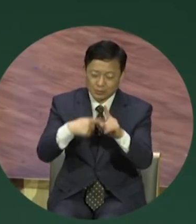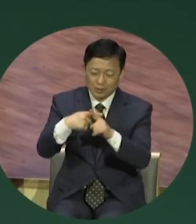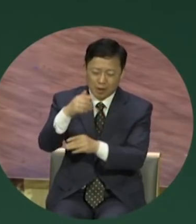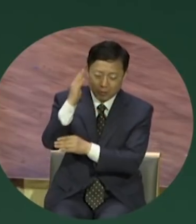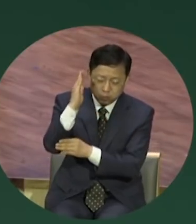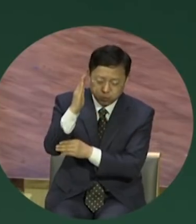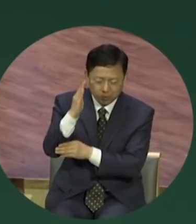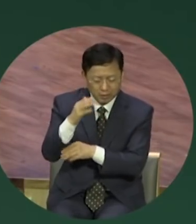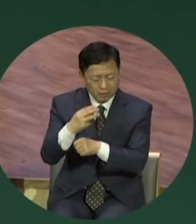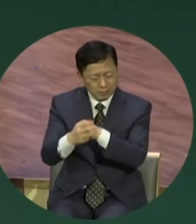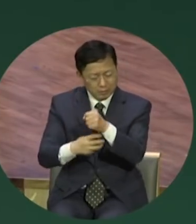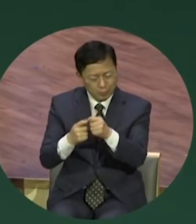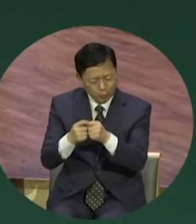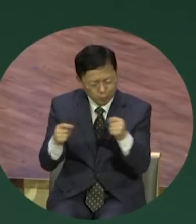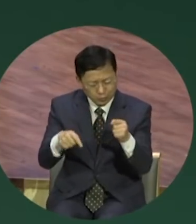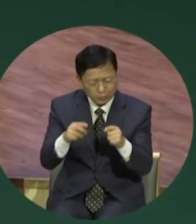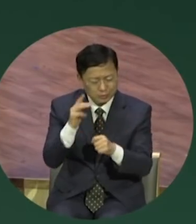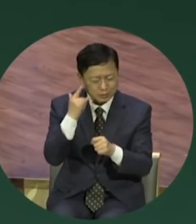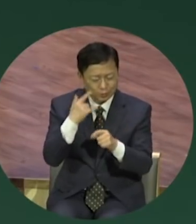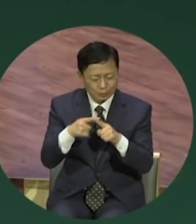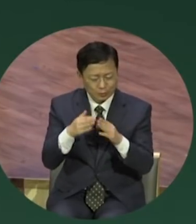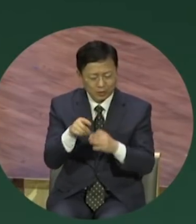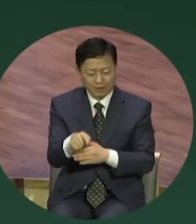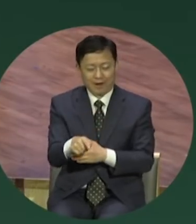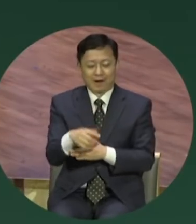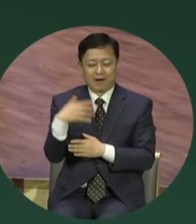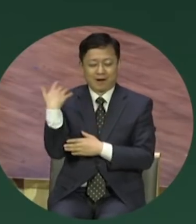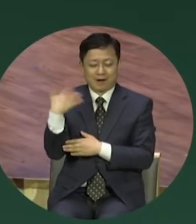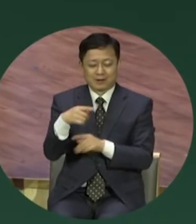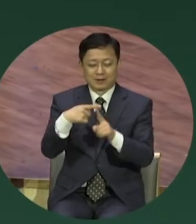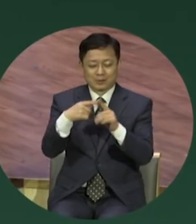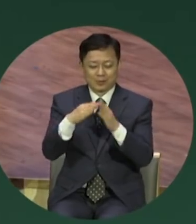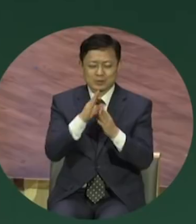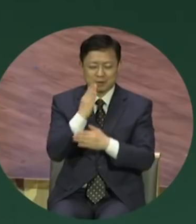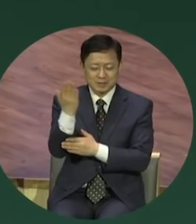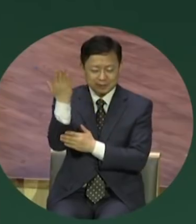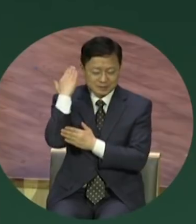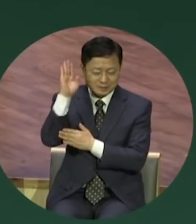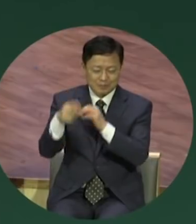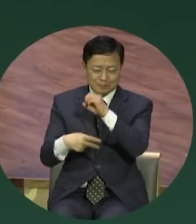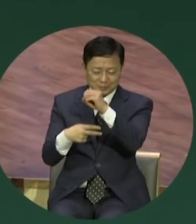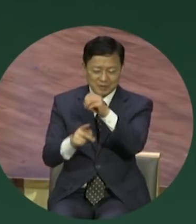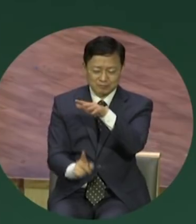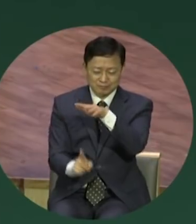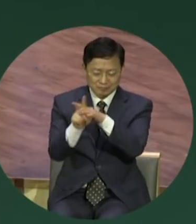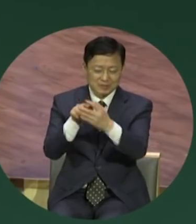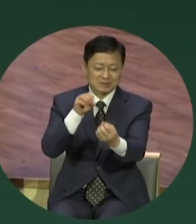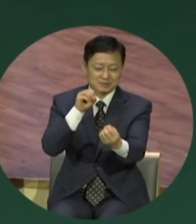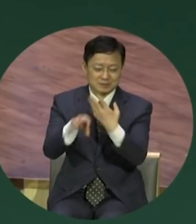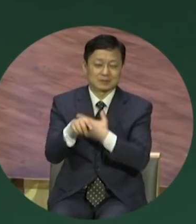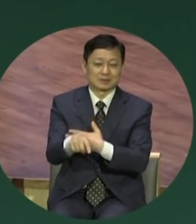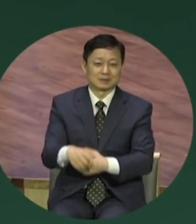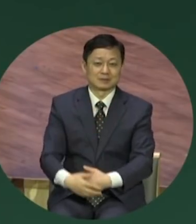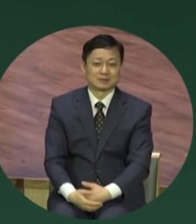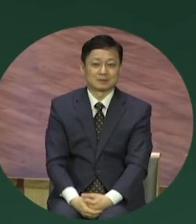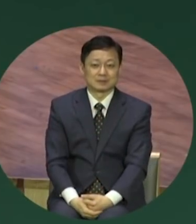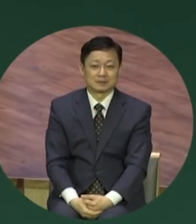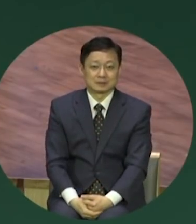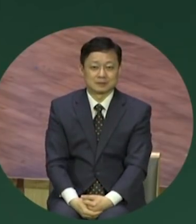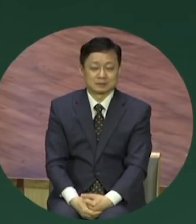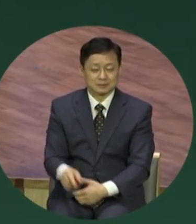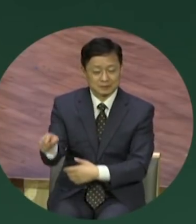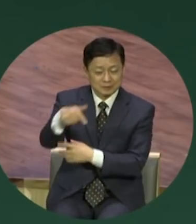so long, for many years at Yeowon Church. How is it possible that I'm going to another church to give the message? 오랫동안 나 보면서요, 그 김기호